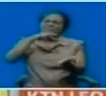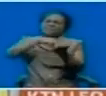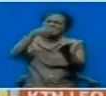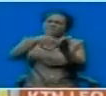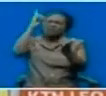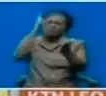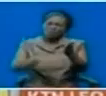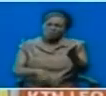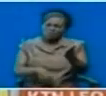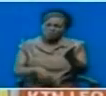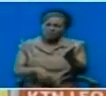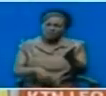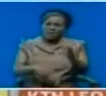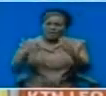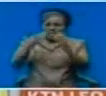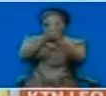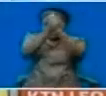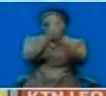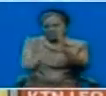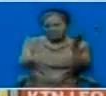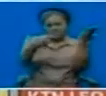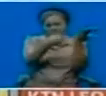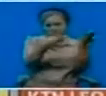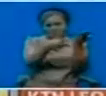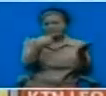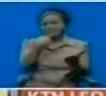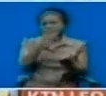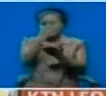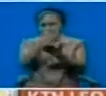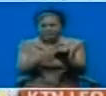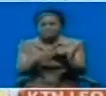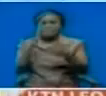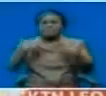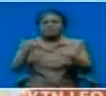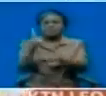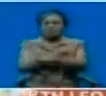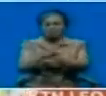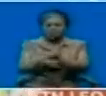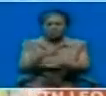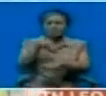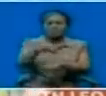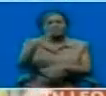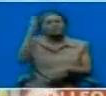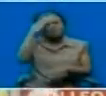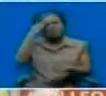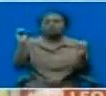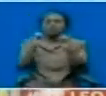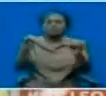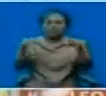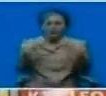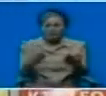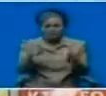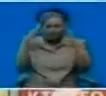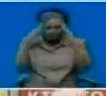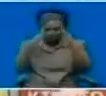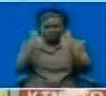haswa? Wasomi wa masuala ya teknolojia ya mawasiliano wanasema baadhi ya wanaotumia simu aidha hawajui au hawajatilia